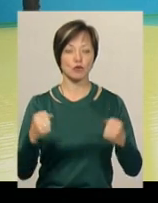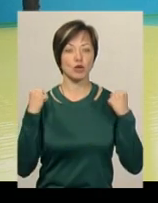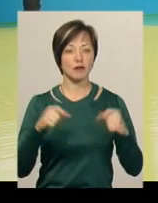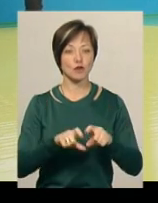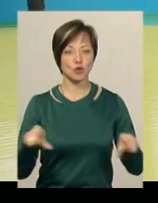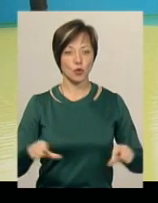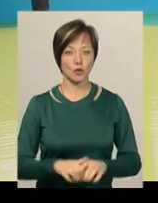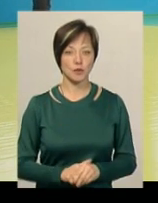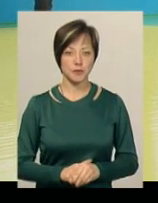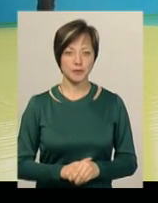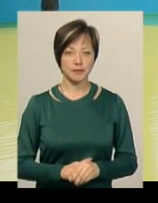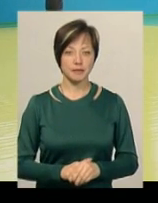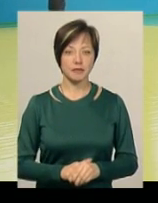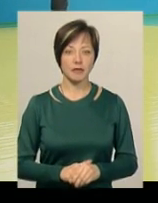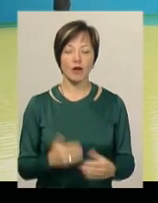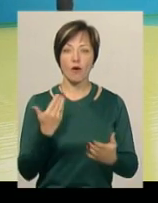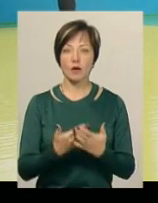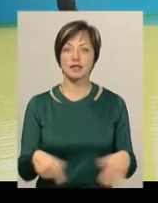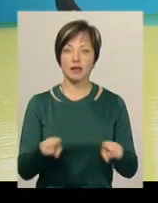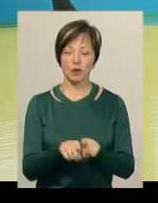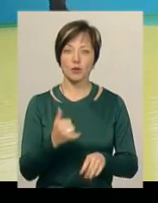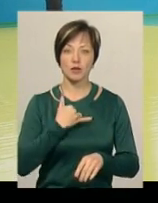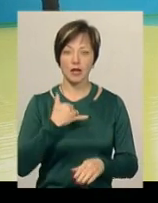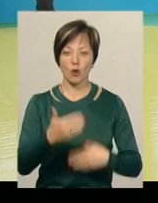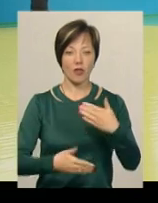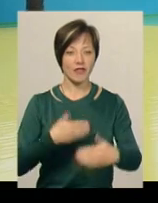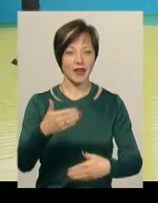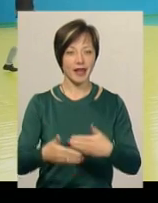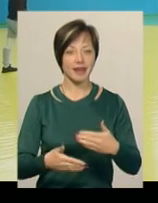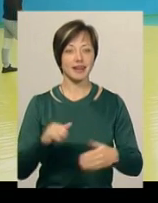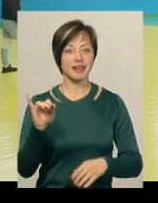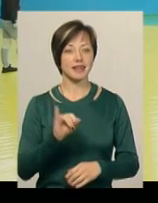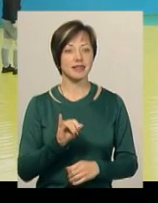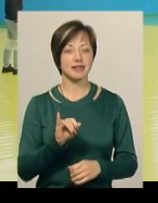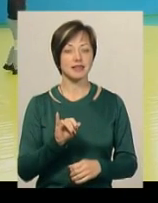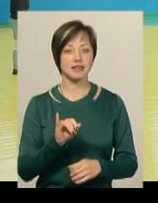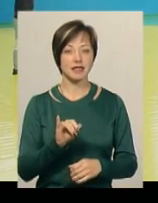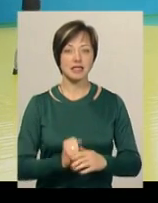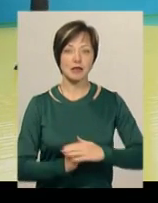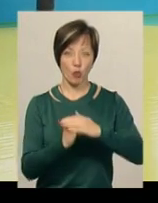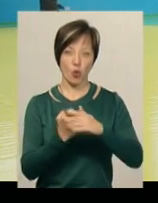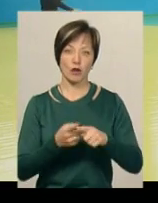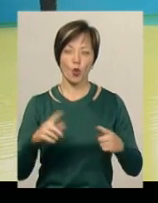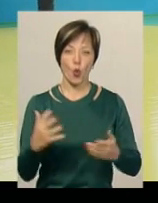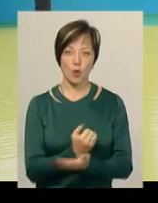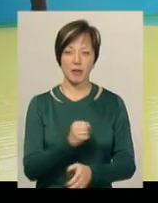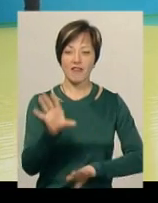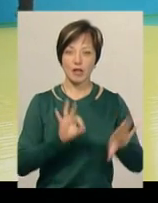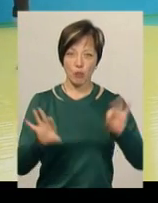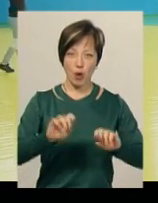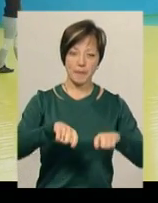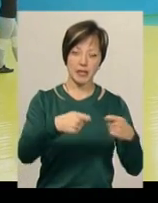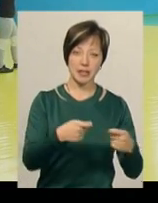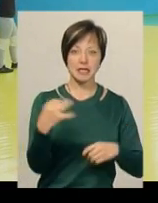спортивну школу. Ось так, такий у нас конвеєр. І ось залог цього успіху – відбор,